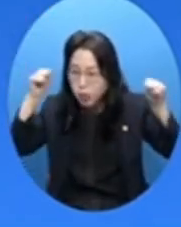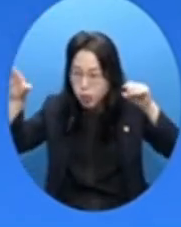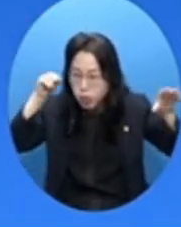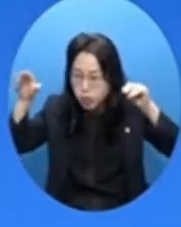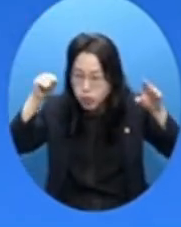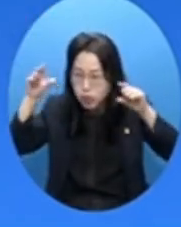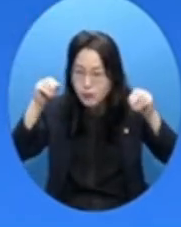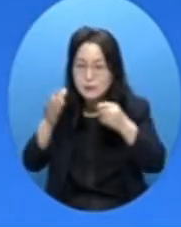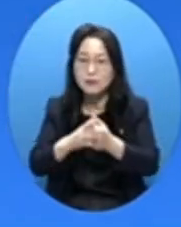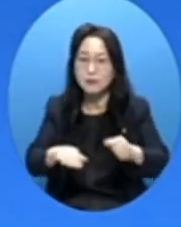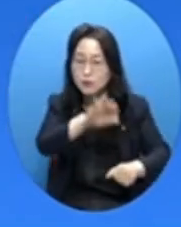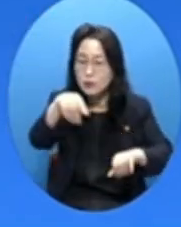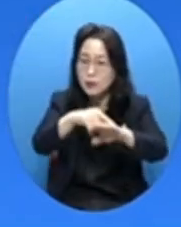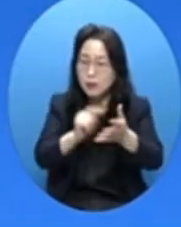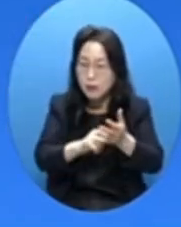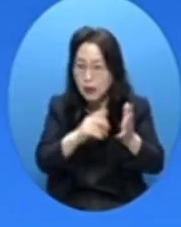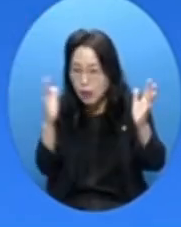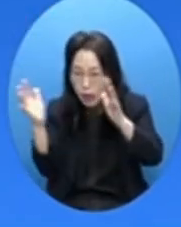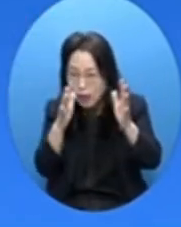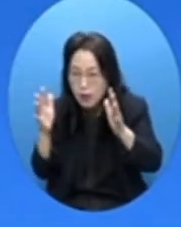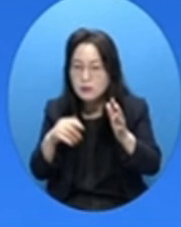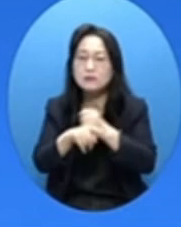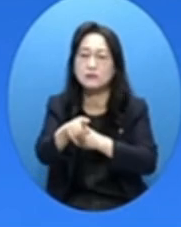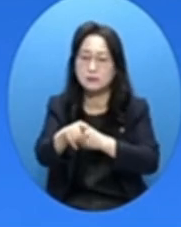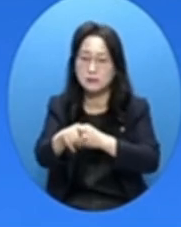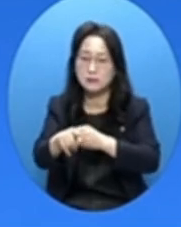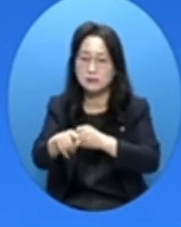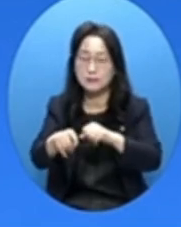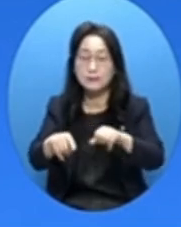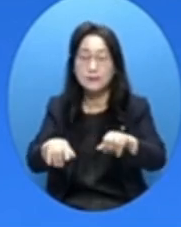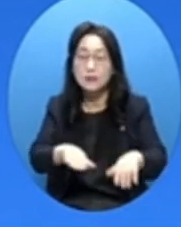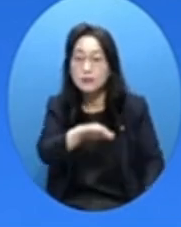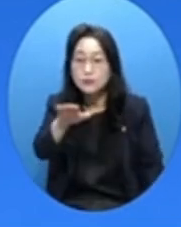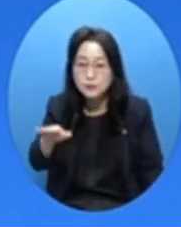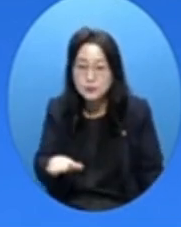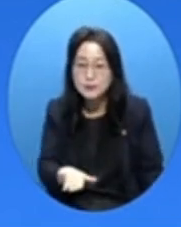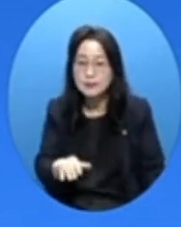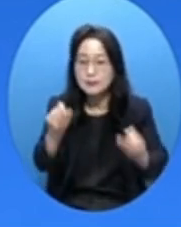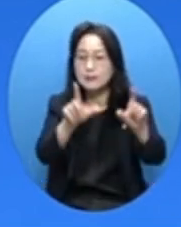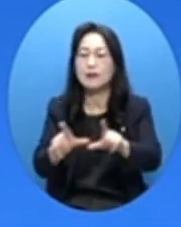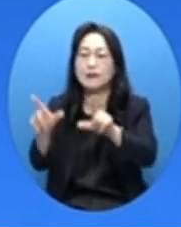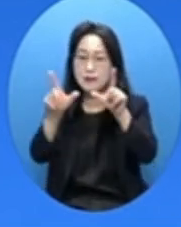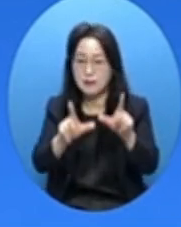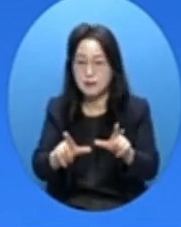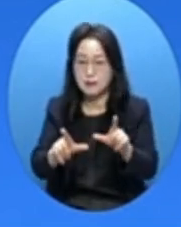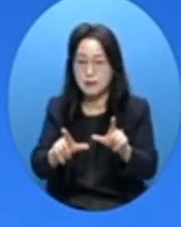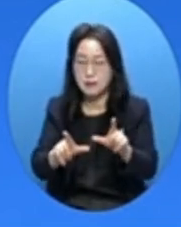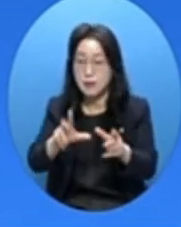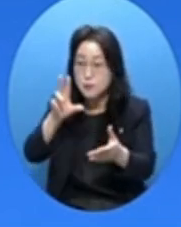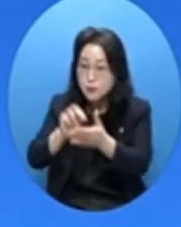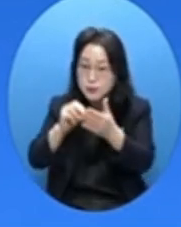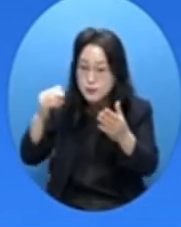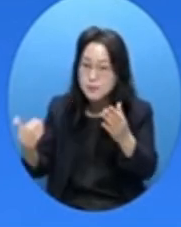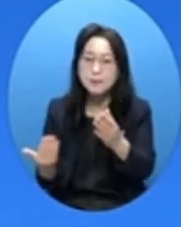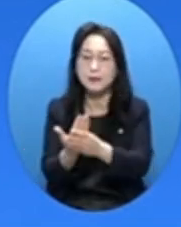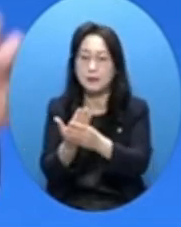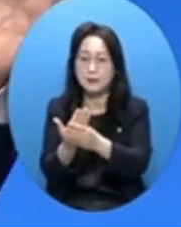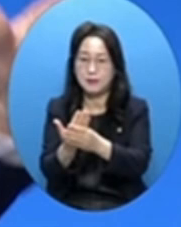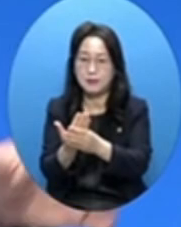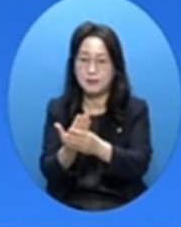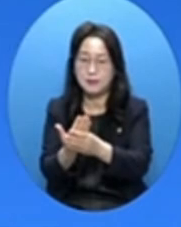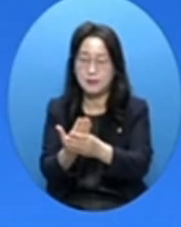우리를 경로로 놓습니다 이때가 바로 우리 삶의 문제가 다가올 때인 것입니다